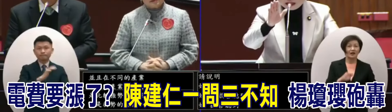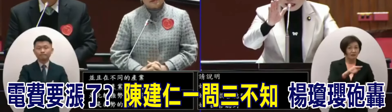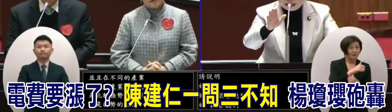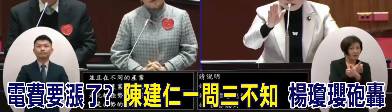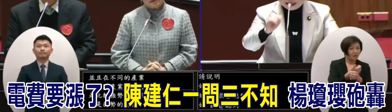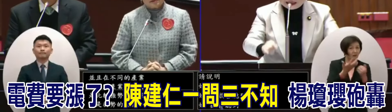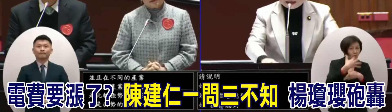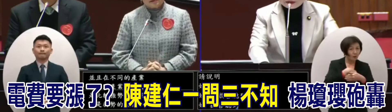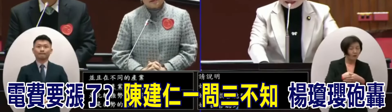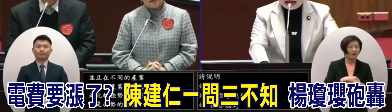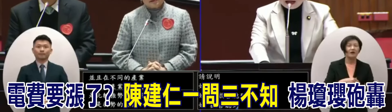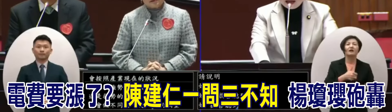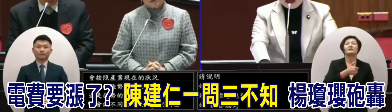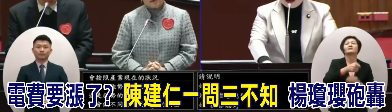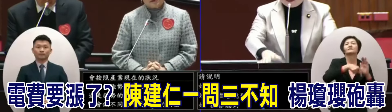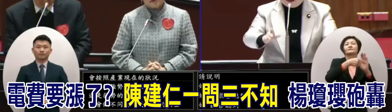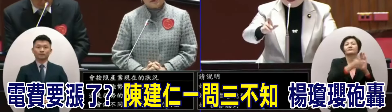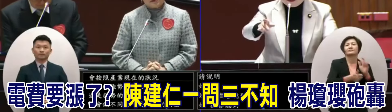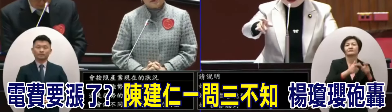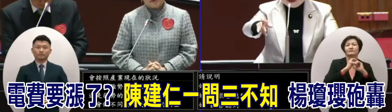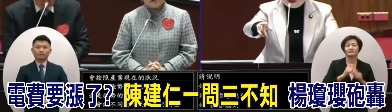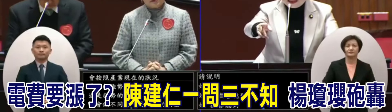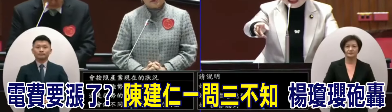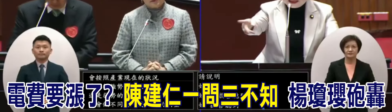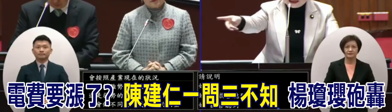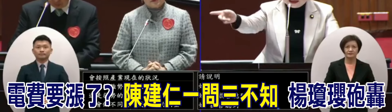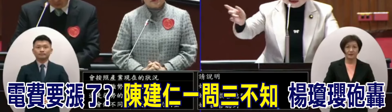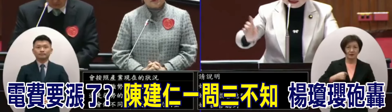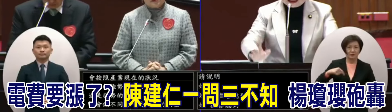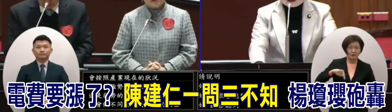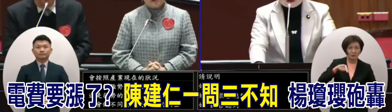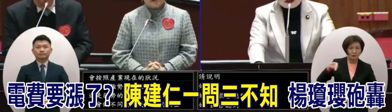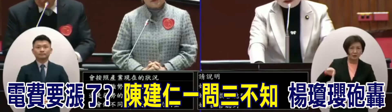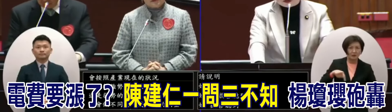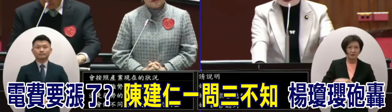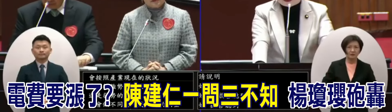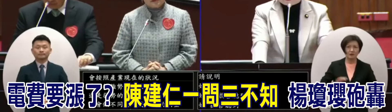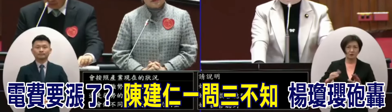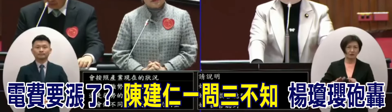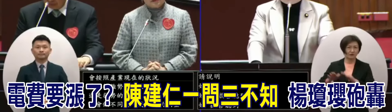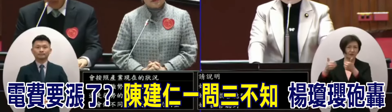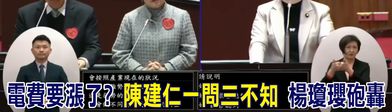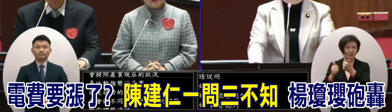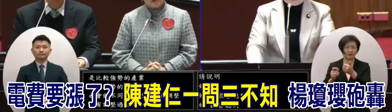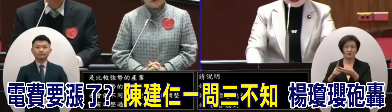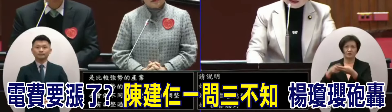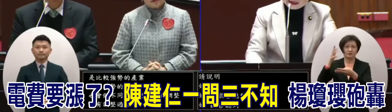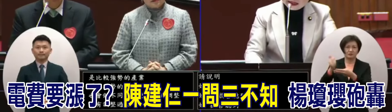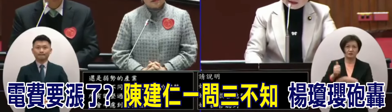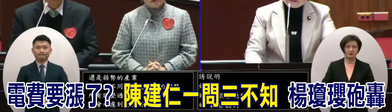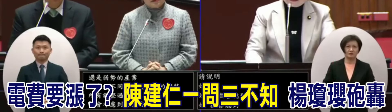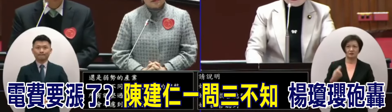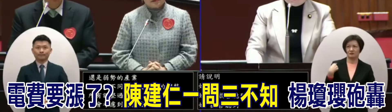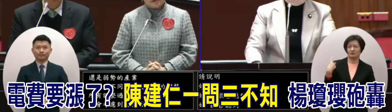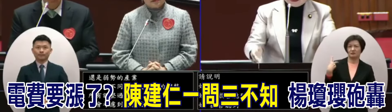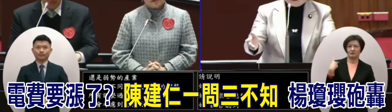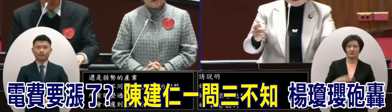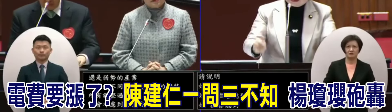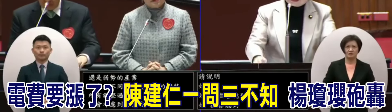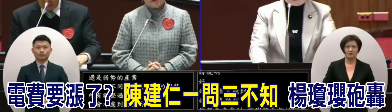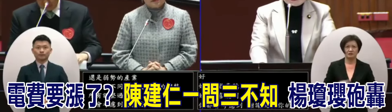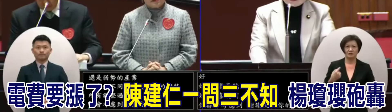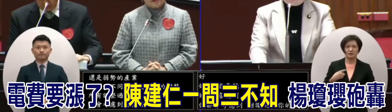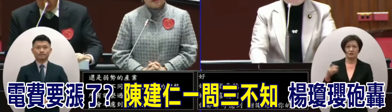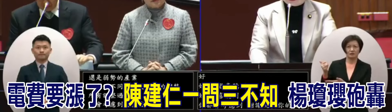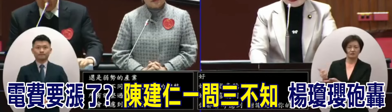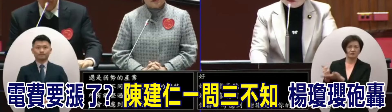考虑到。谢谢院长你的回答。我们的这个国发会主委在前天，我邀请